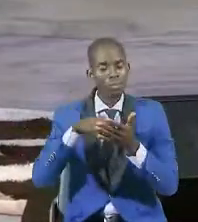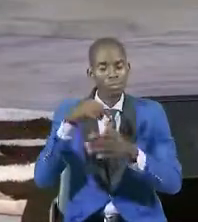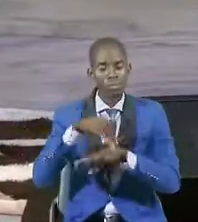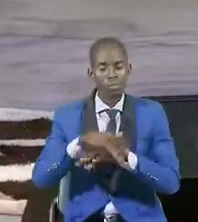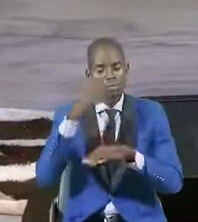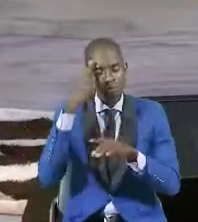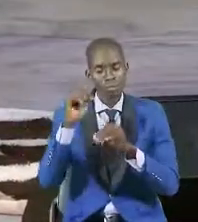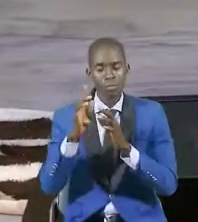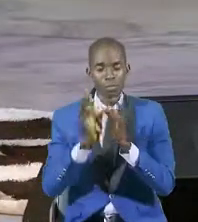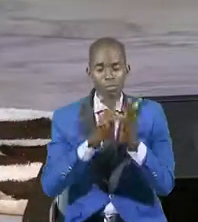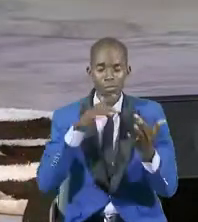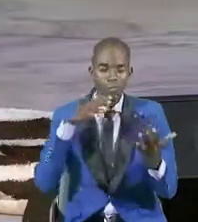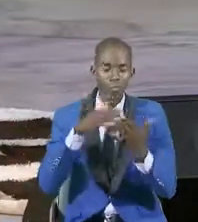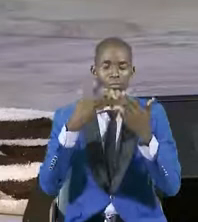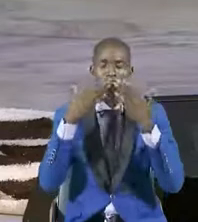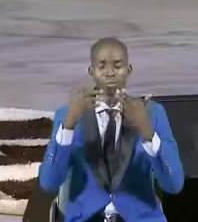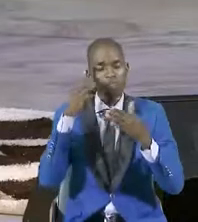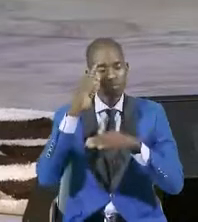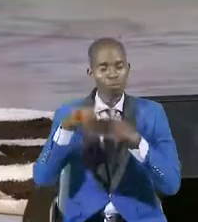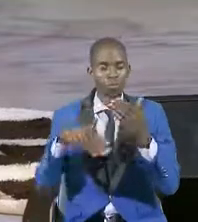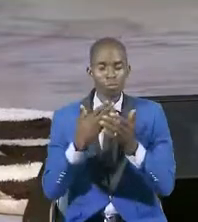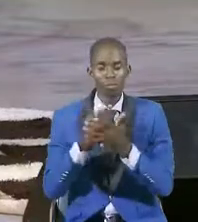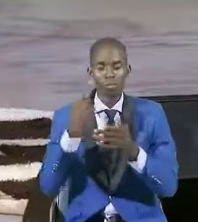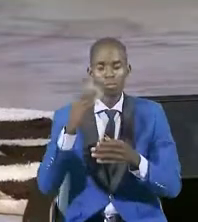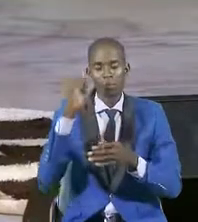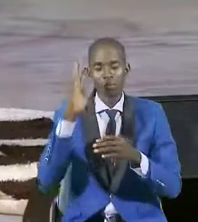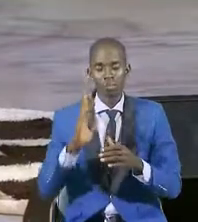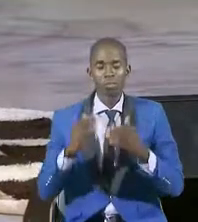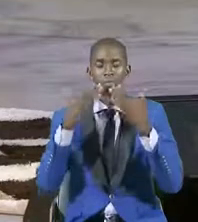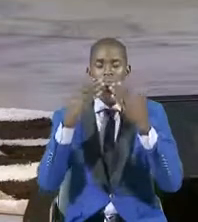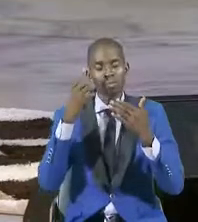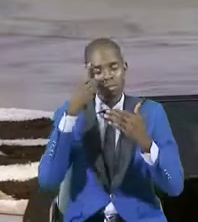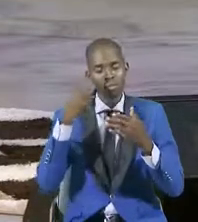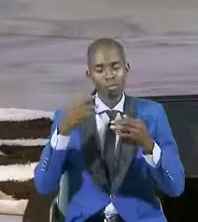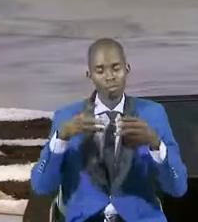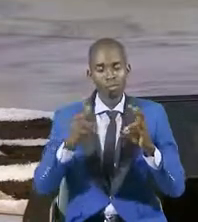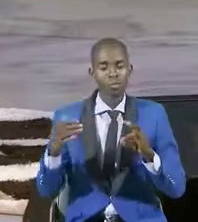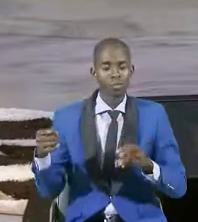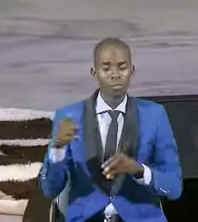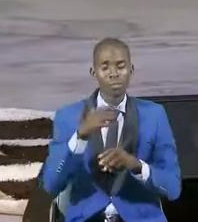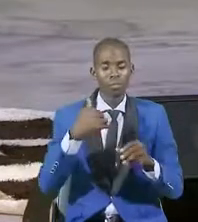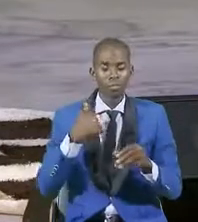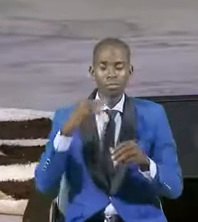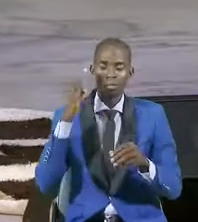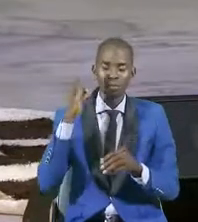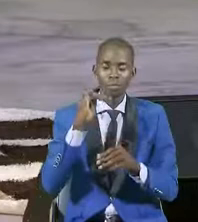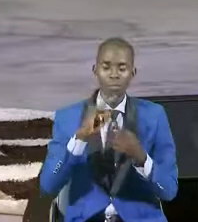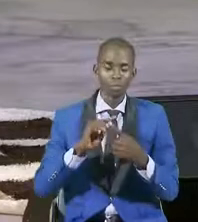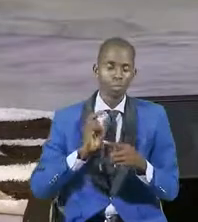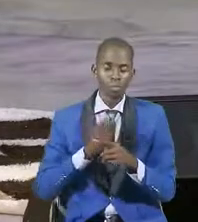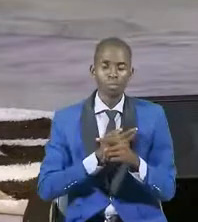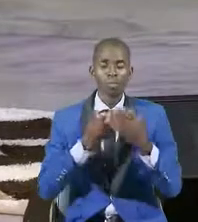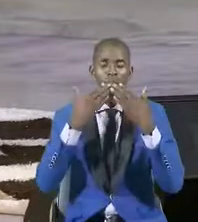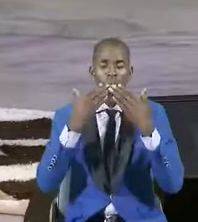l'étude biblique. Merci pour tous les ministres. Merci de la façon dont ils nous